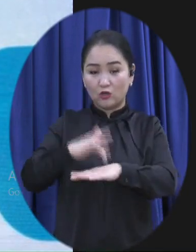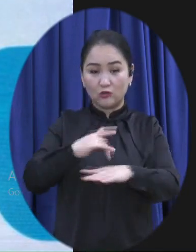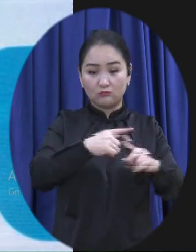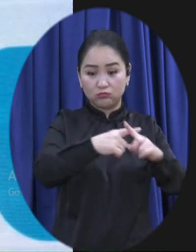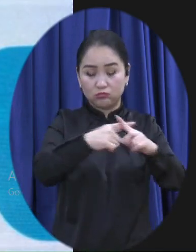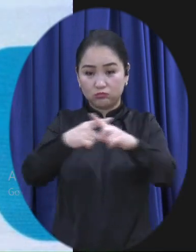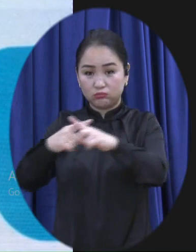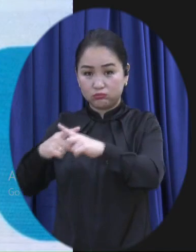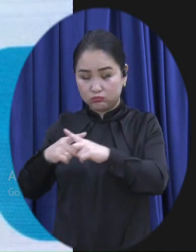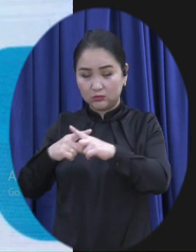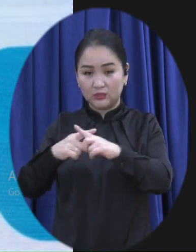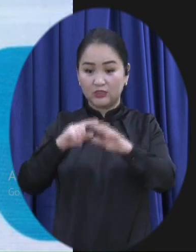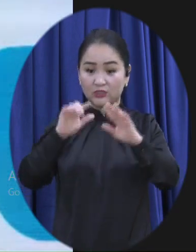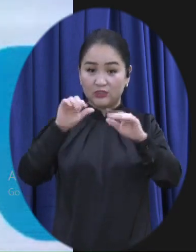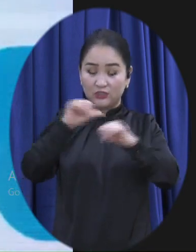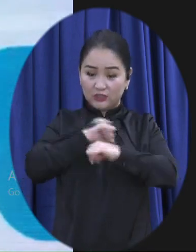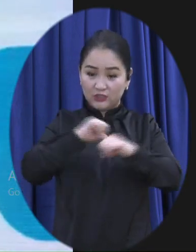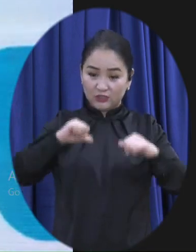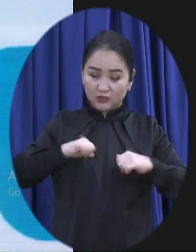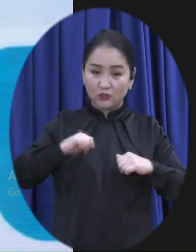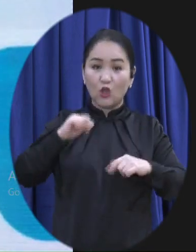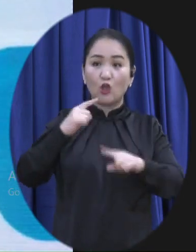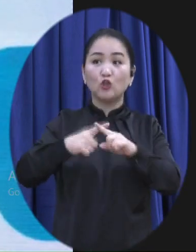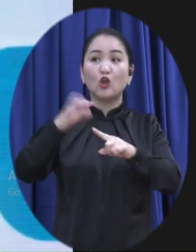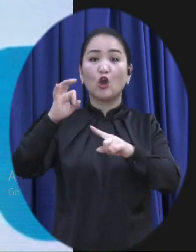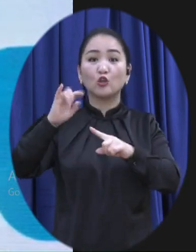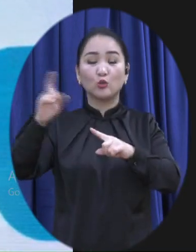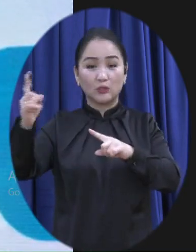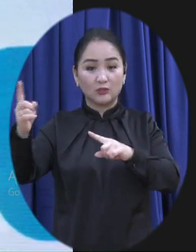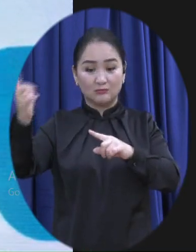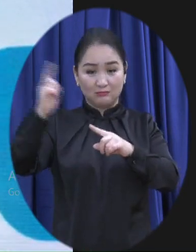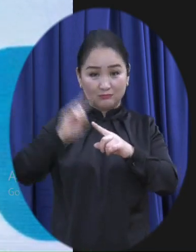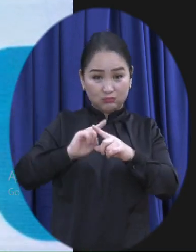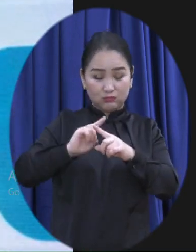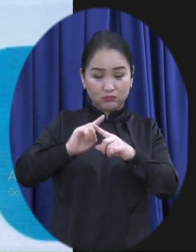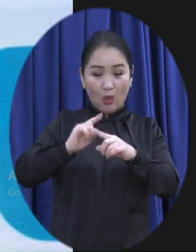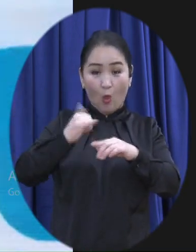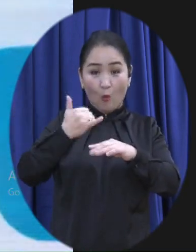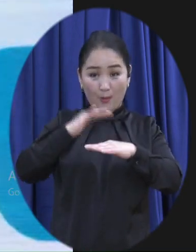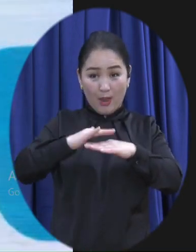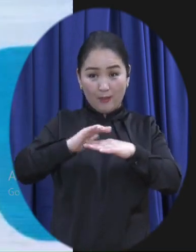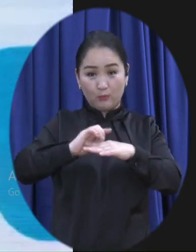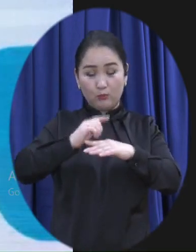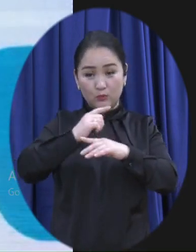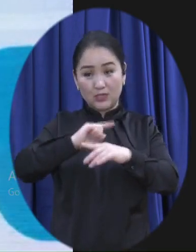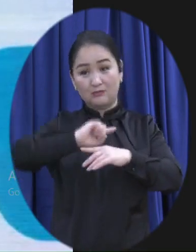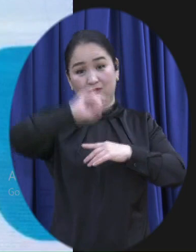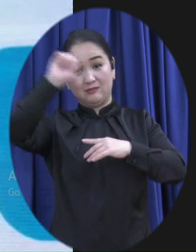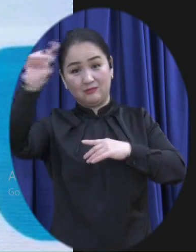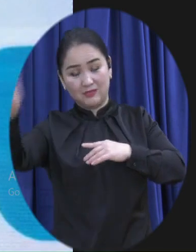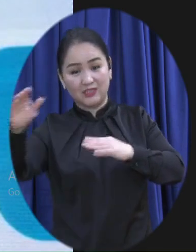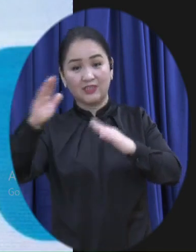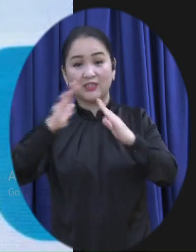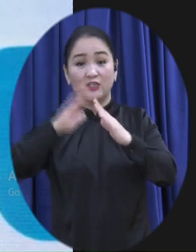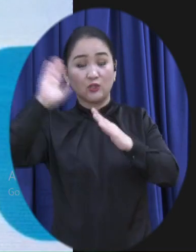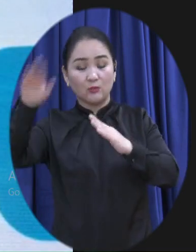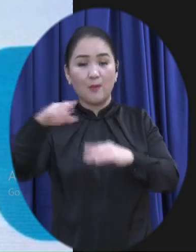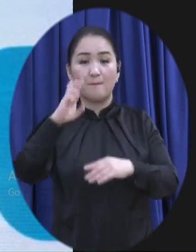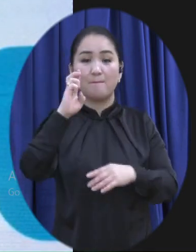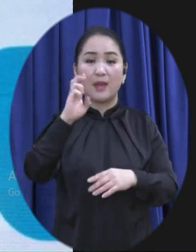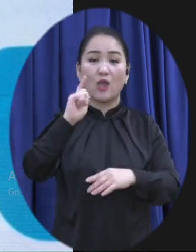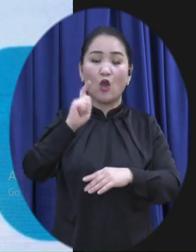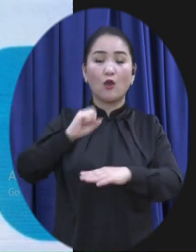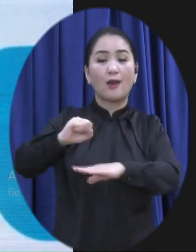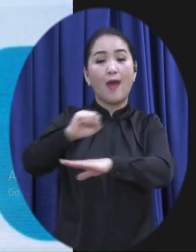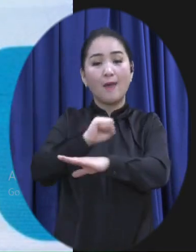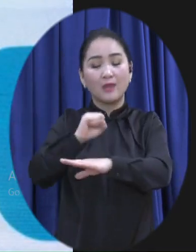нутгийн иргэд маань бас буцах байгаа. Тэгээд буцаж очиод тусгаарлагдана гэдэг ч Баянгор аймгийн хувьд хэм бол одоо нэг хоногийн